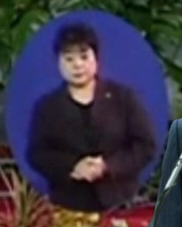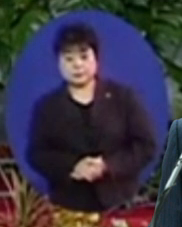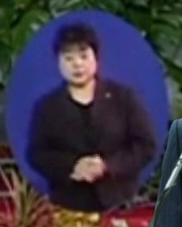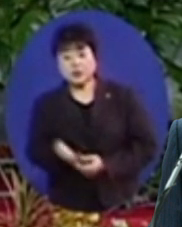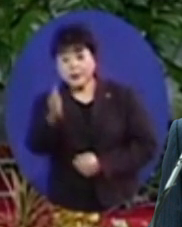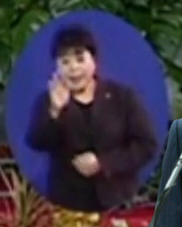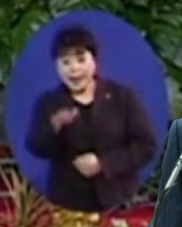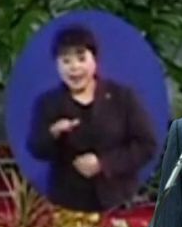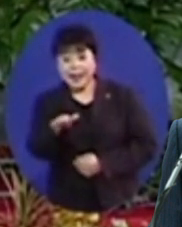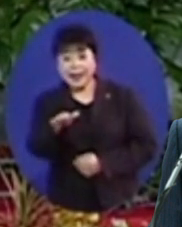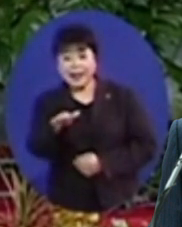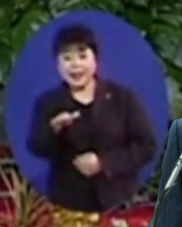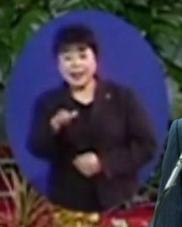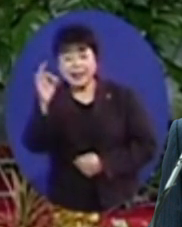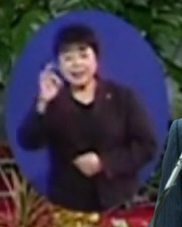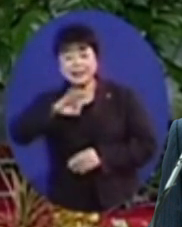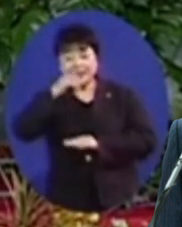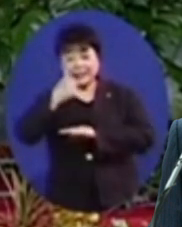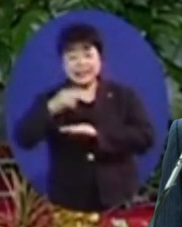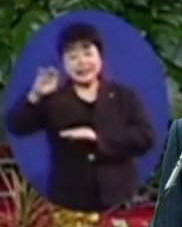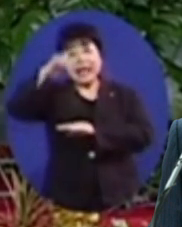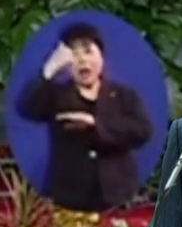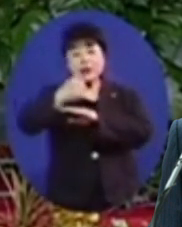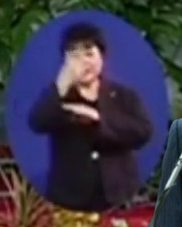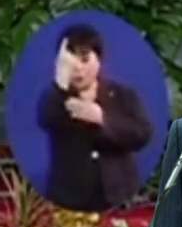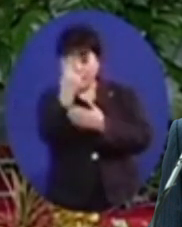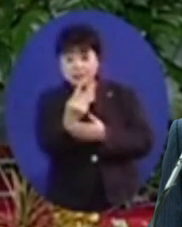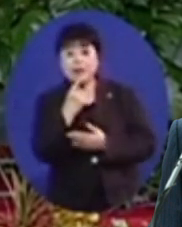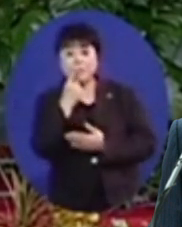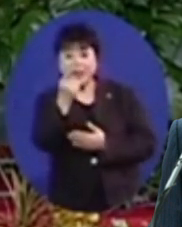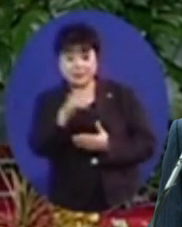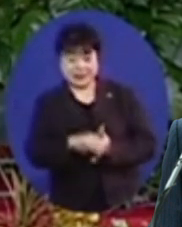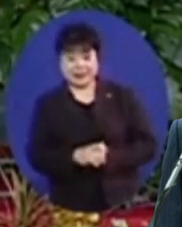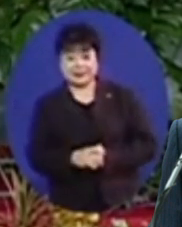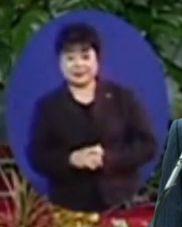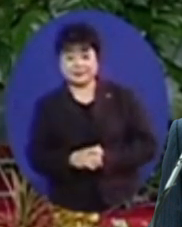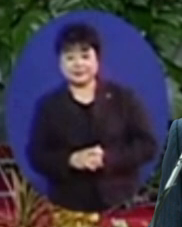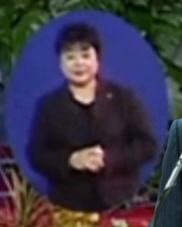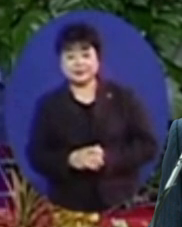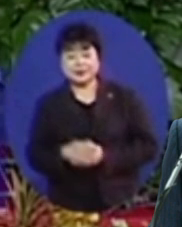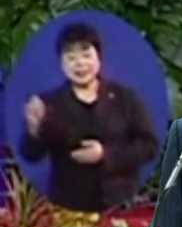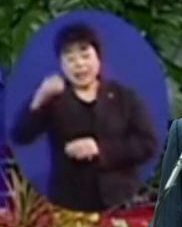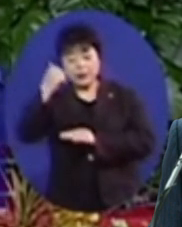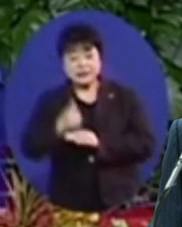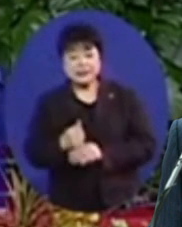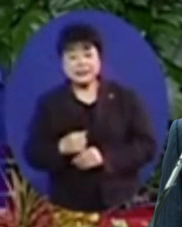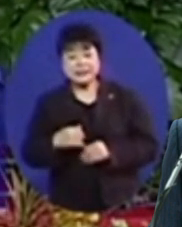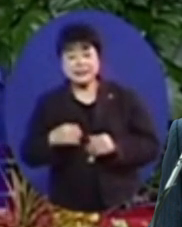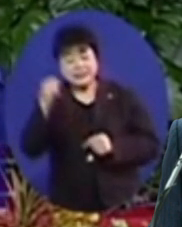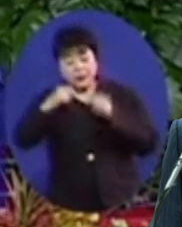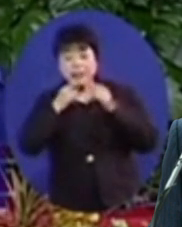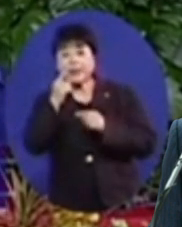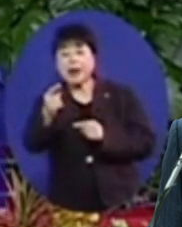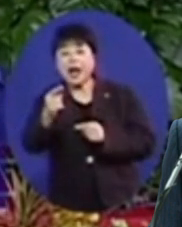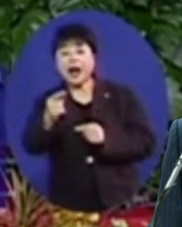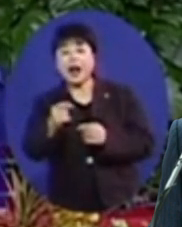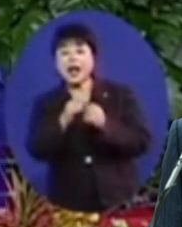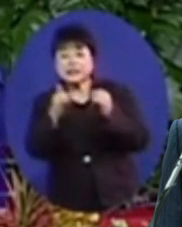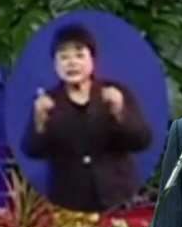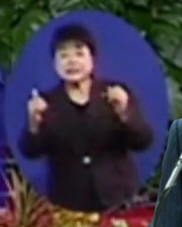그런데 다윗은 와서 하는 말이 사무엘상 17장 31절에 다윗이 사울에게 말하되 그로 말미암아